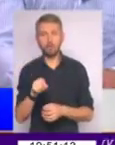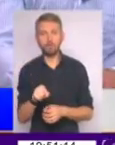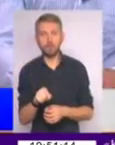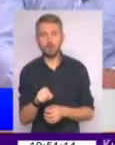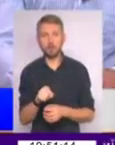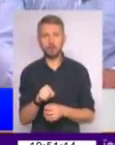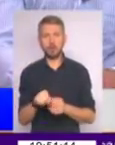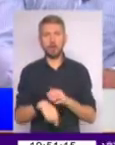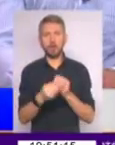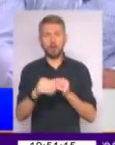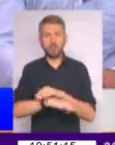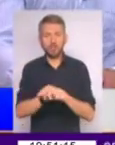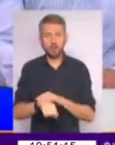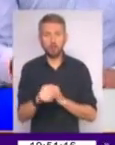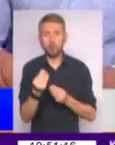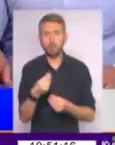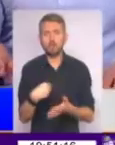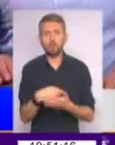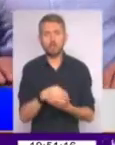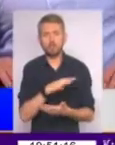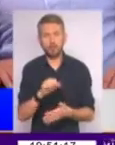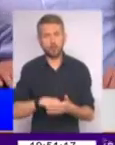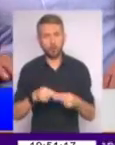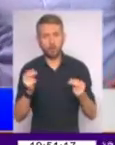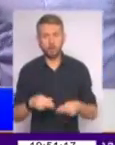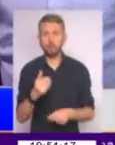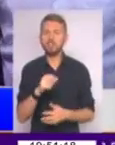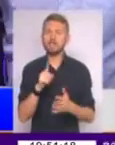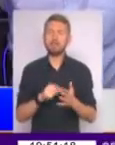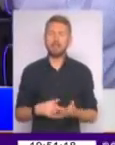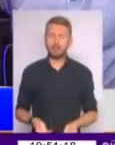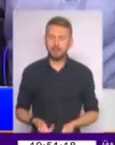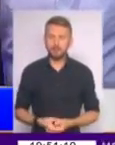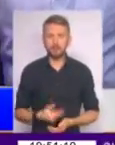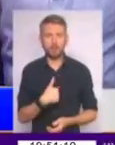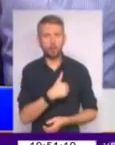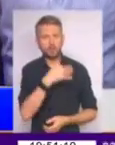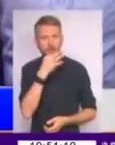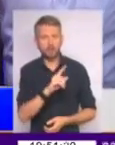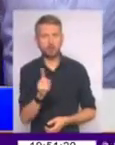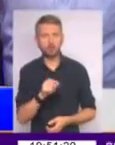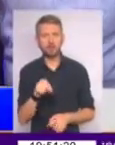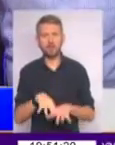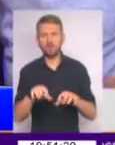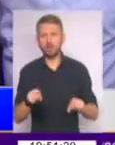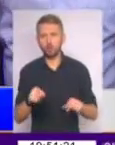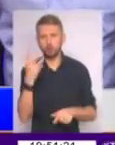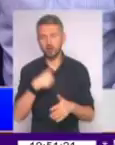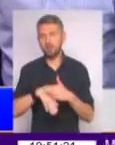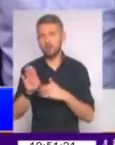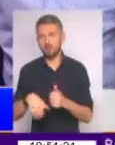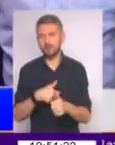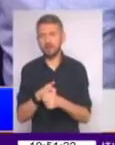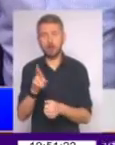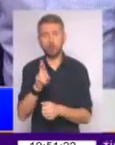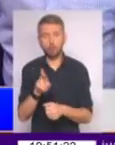крав, і гроші в бюджеті були не від контракту. Ваше запитання, будь ласка. А таке питання. Я хочу сказати, що ця влада теж, коли піде слід за Януковичем, ми